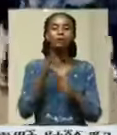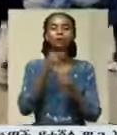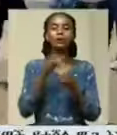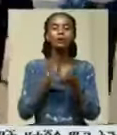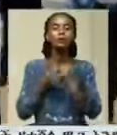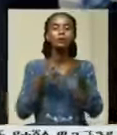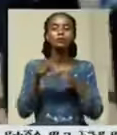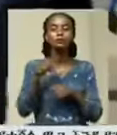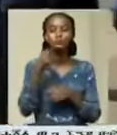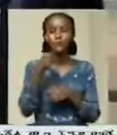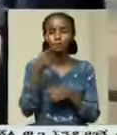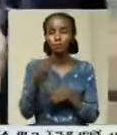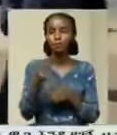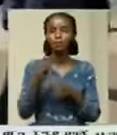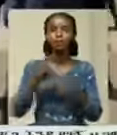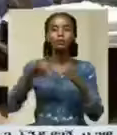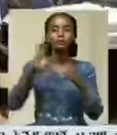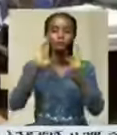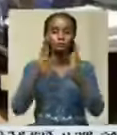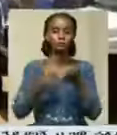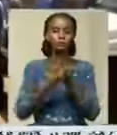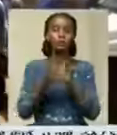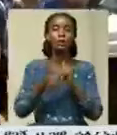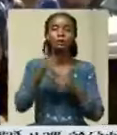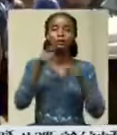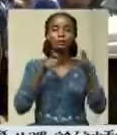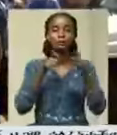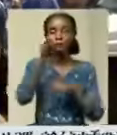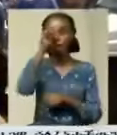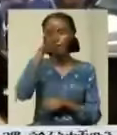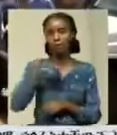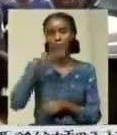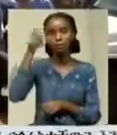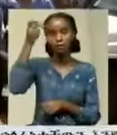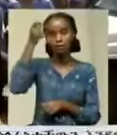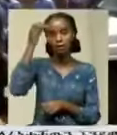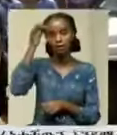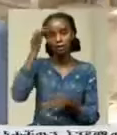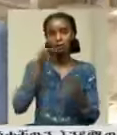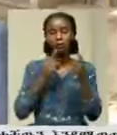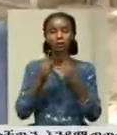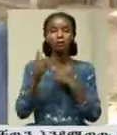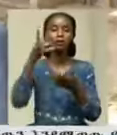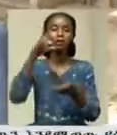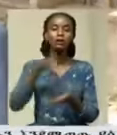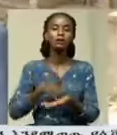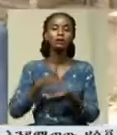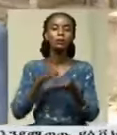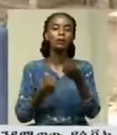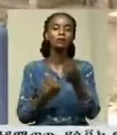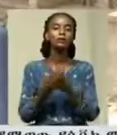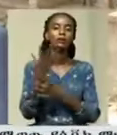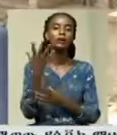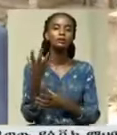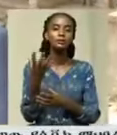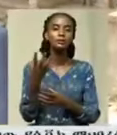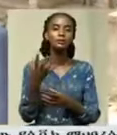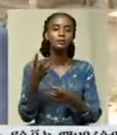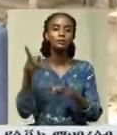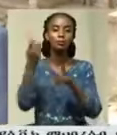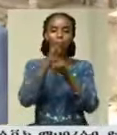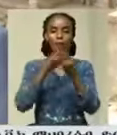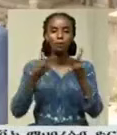አስተዳደሩ ብሎም የክልሉ ትኩረት እንደሚሆንም ርዕሰ መስተዳደሩ አቶ ደስታ ሌዳሞ ተናግረዋል። የከተማውን እድገት በፕላኑ